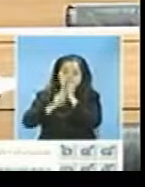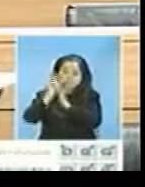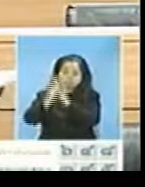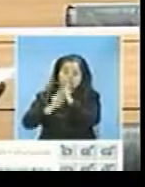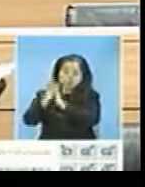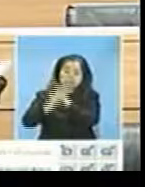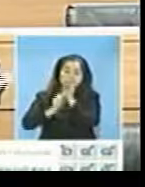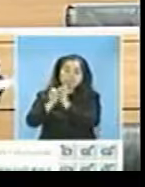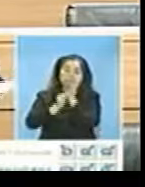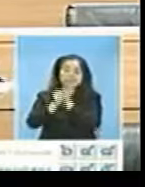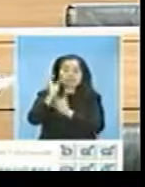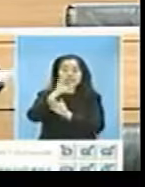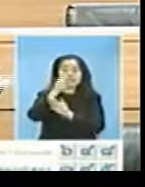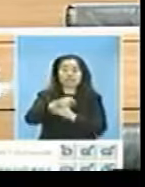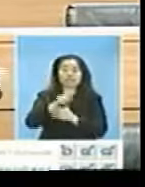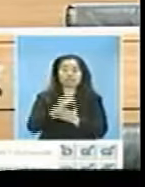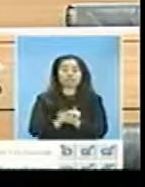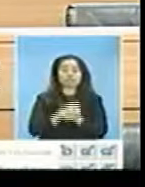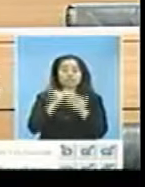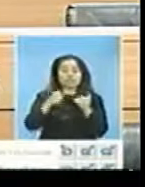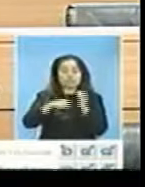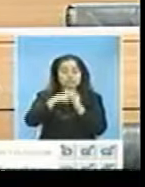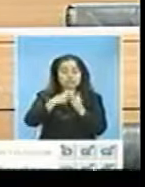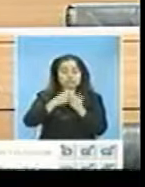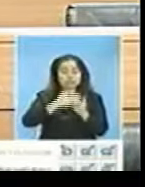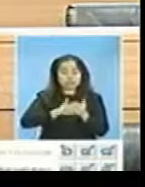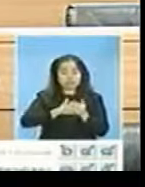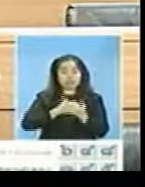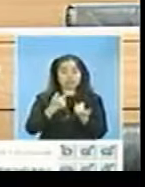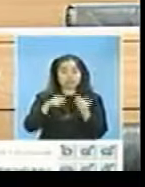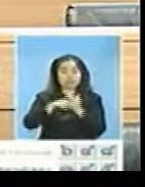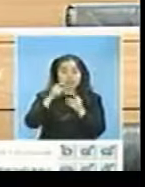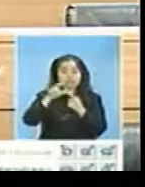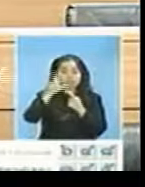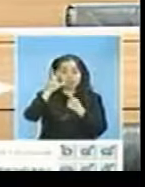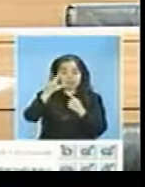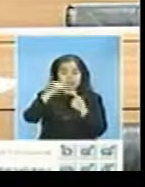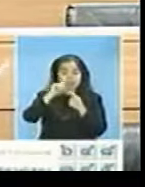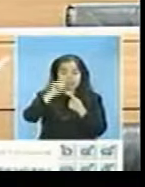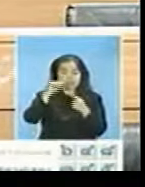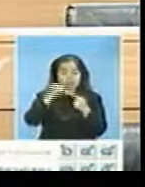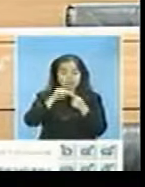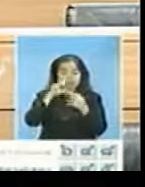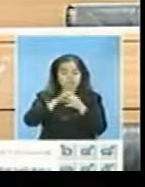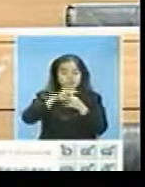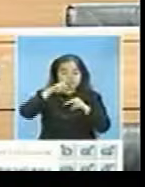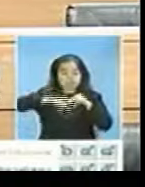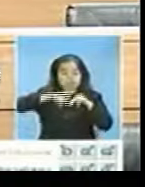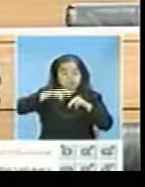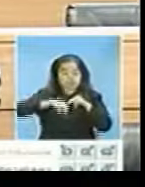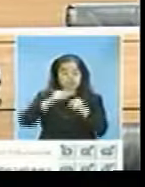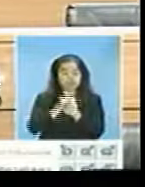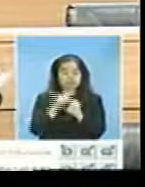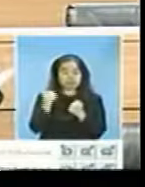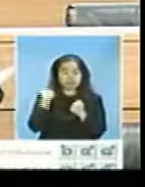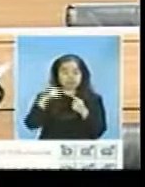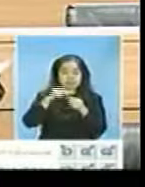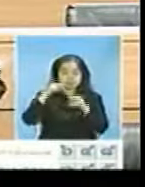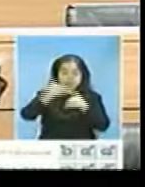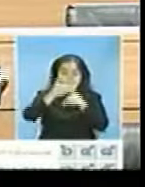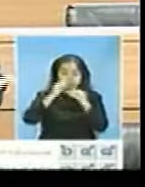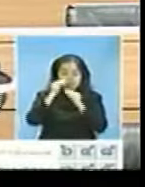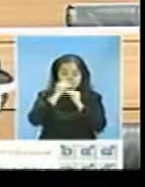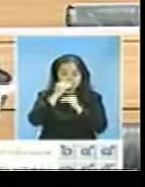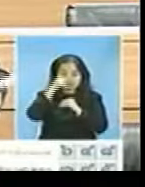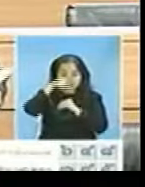เสมอท่านประธานครับเหตุผลข้อที่3ตลอดระยะเวลา 4-5 วันนี้ในห้องอาหารผ